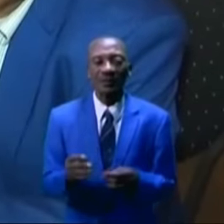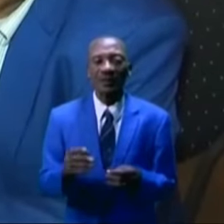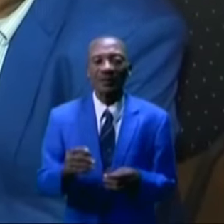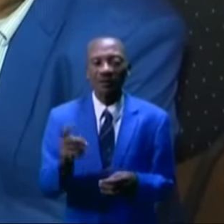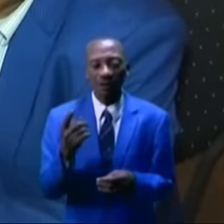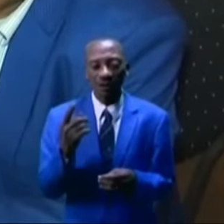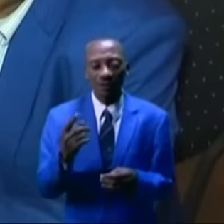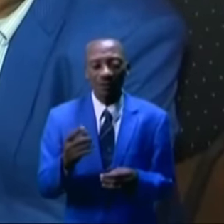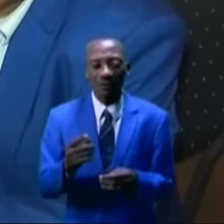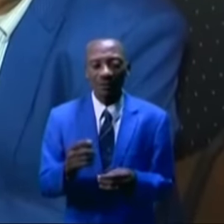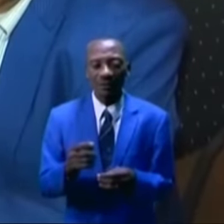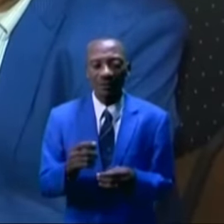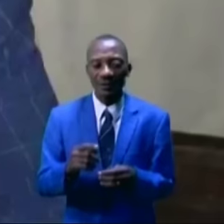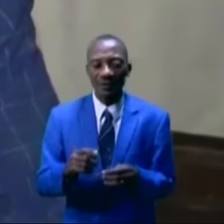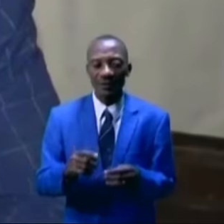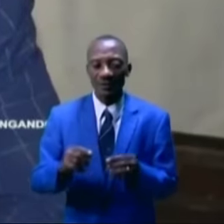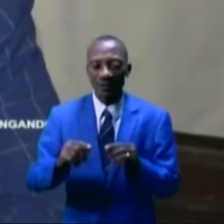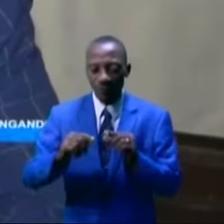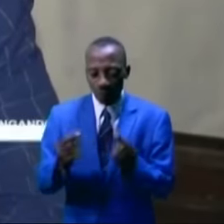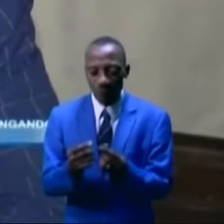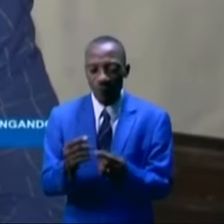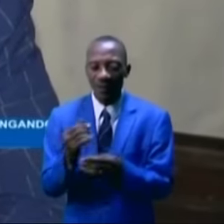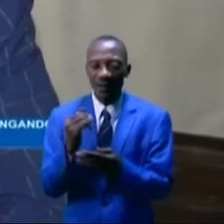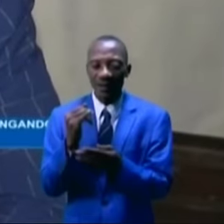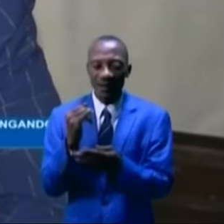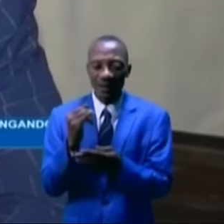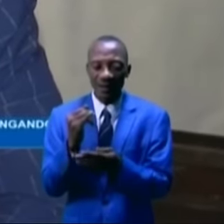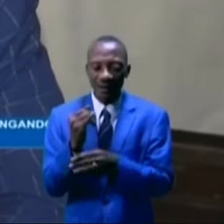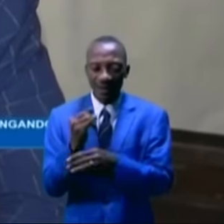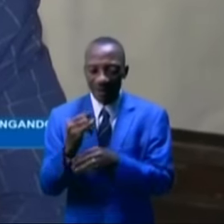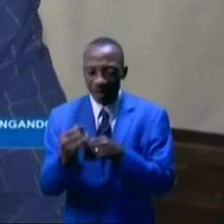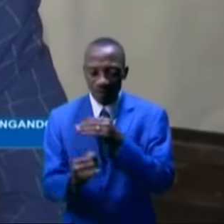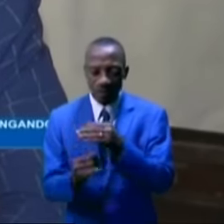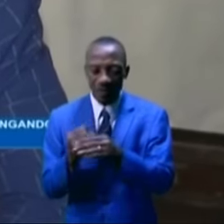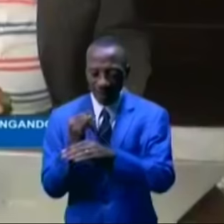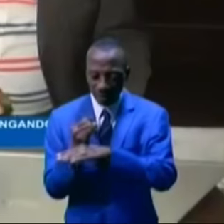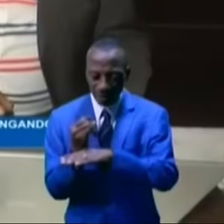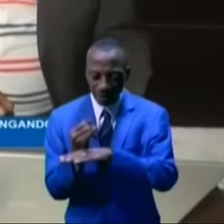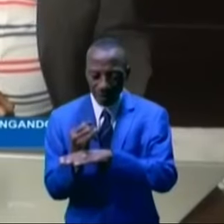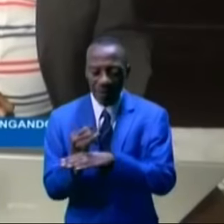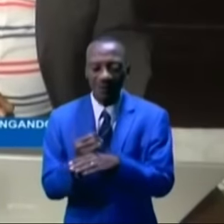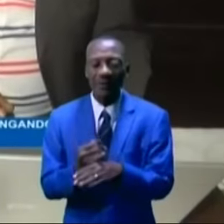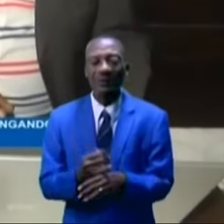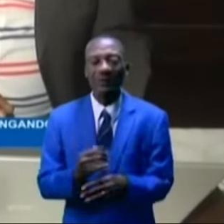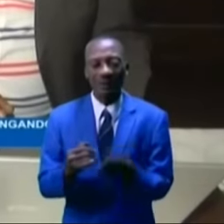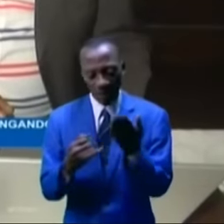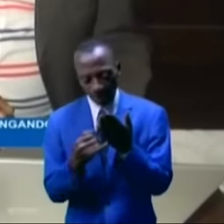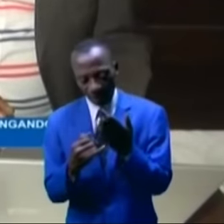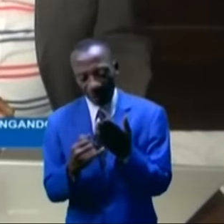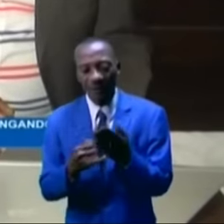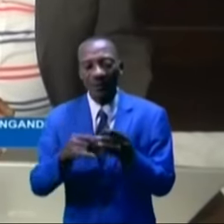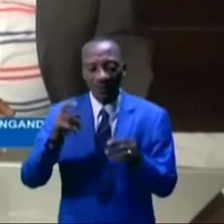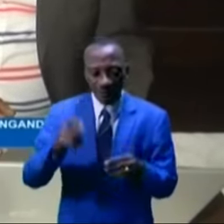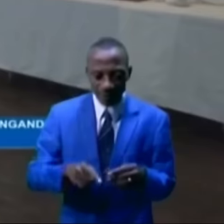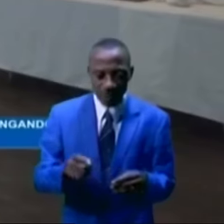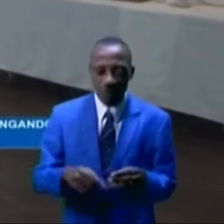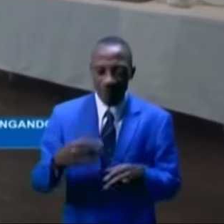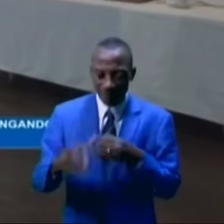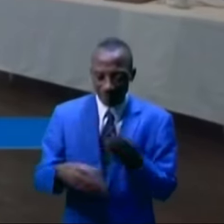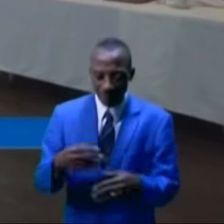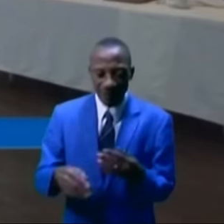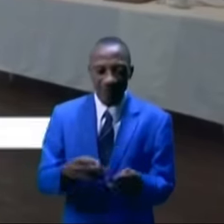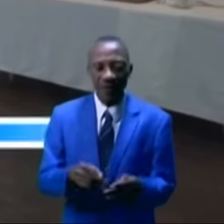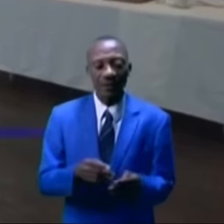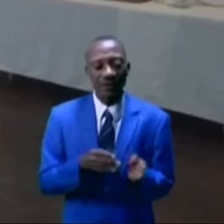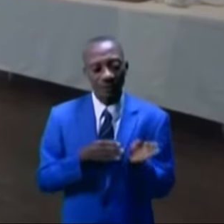et hydrocarbures est retenu dans le cadrage du rapport 2022 de l'ITIE-RDC conformément à